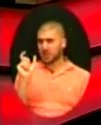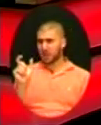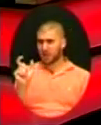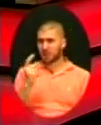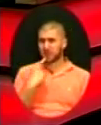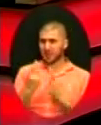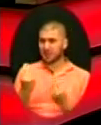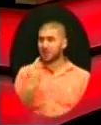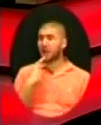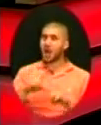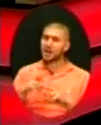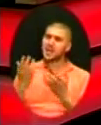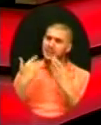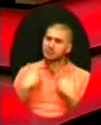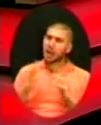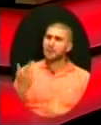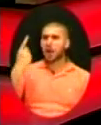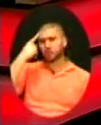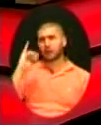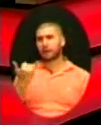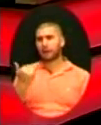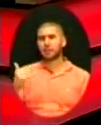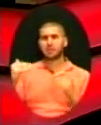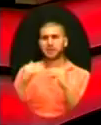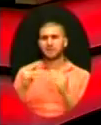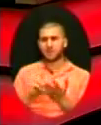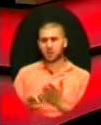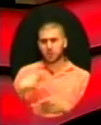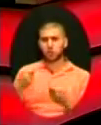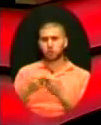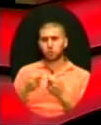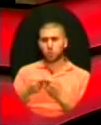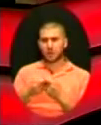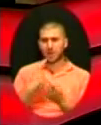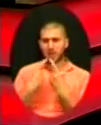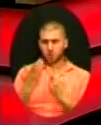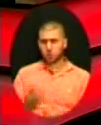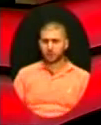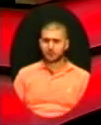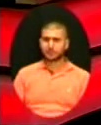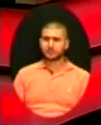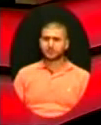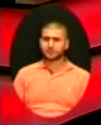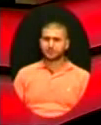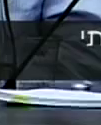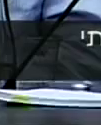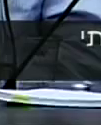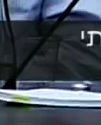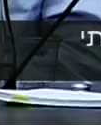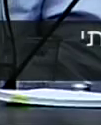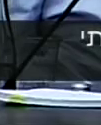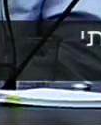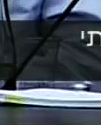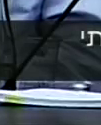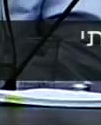אמר במהלך הדיון, ואחר כך תסביר למה חשבת שכן נכון שהוא יהיה שותף לדיון בכנסת. This is by